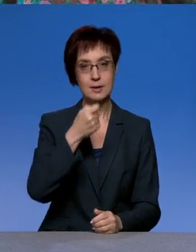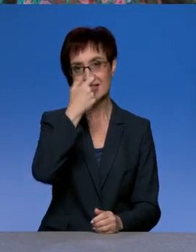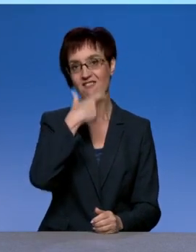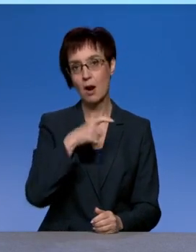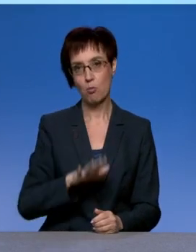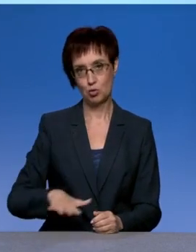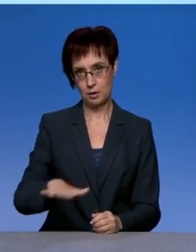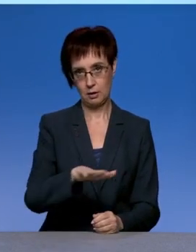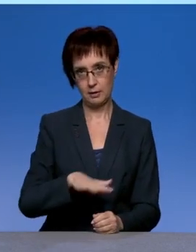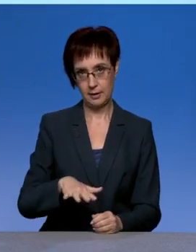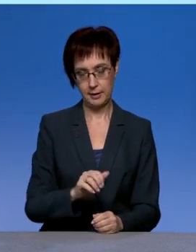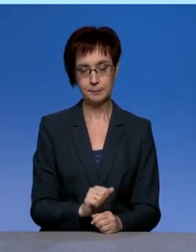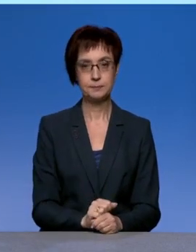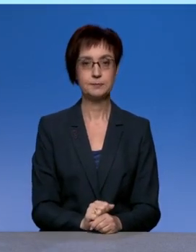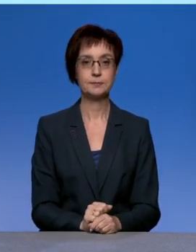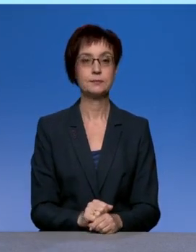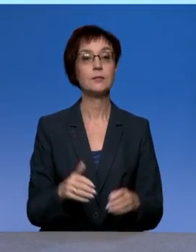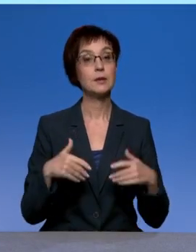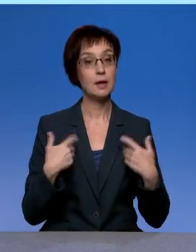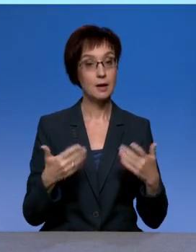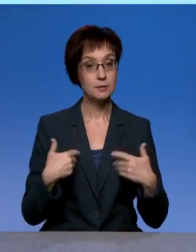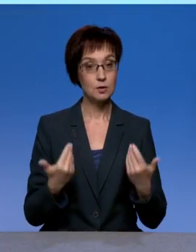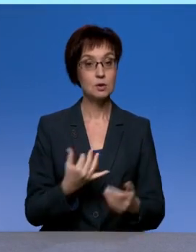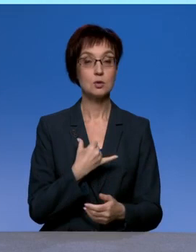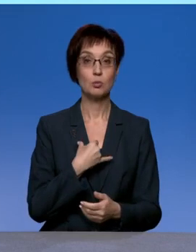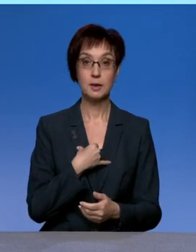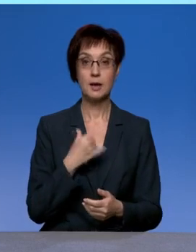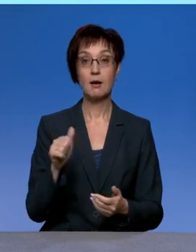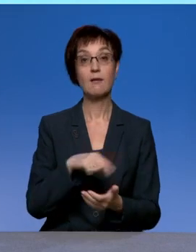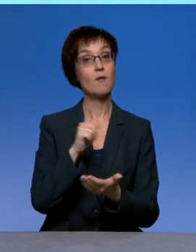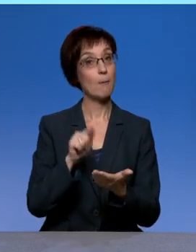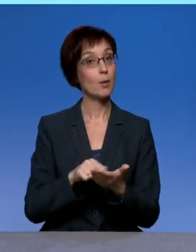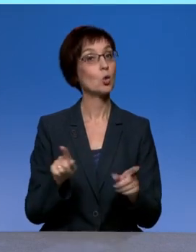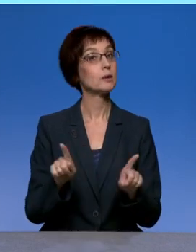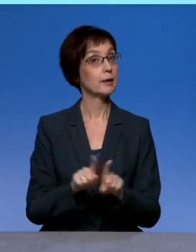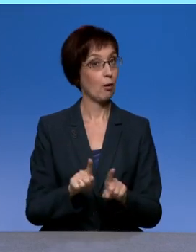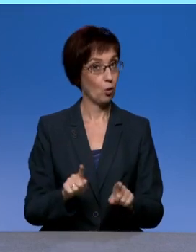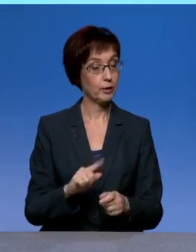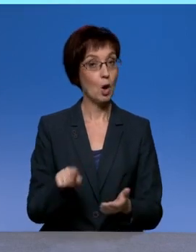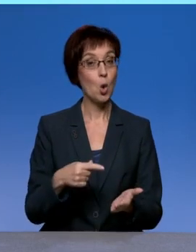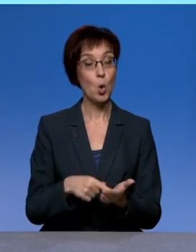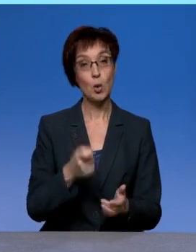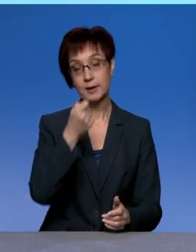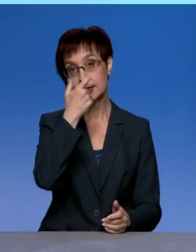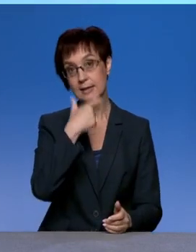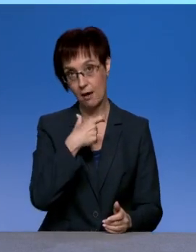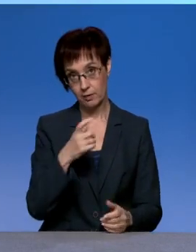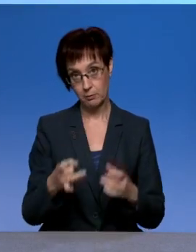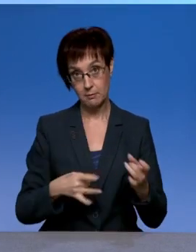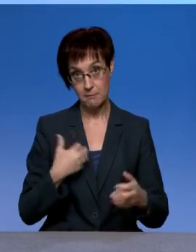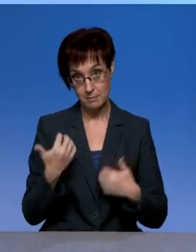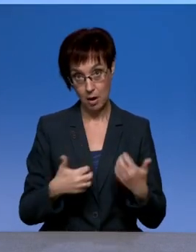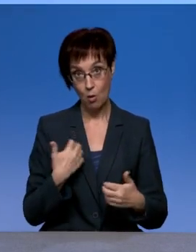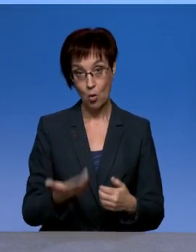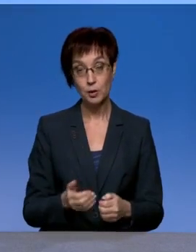Здравствуйте. Говорите. Значит, у меня к вам такой вопрос. Город Ставрополь беспокоит. Неоднократно,